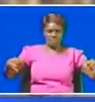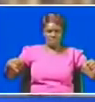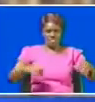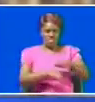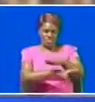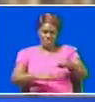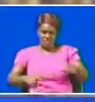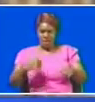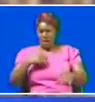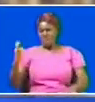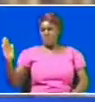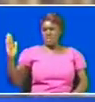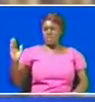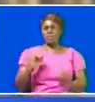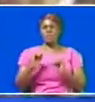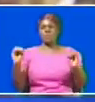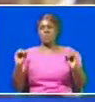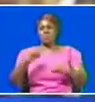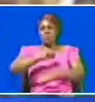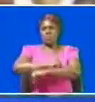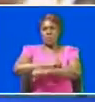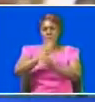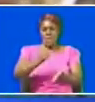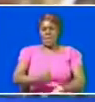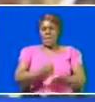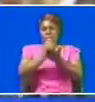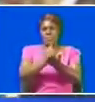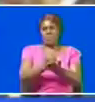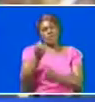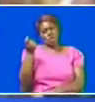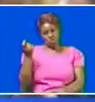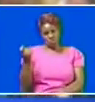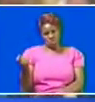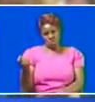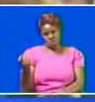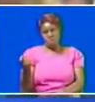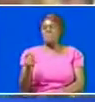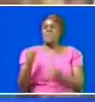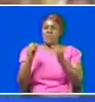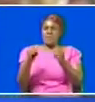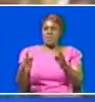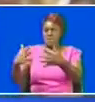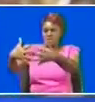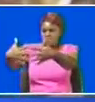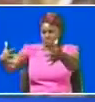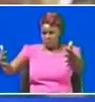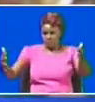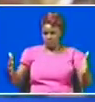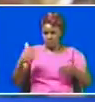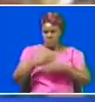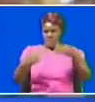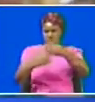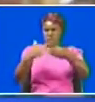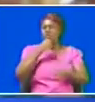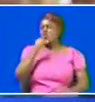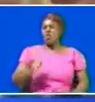inaibiwa kwa sababu hatuna security katika kwa shule. Usaidizi umekuwa kidogo kwa sababu kama ukuta huu ulijengwa zamani